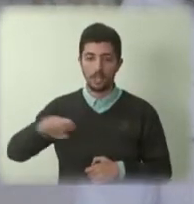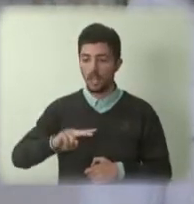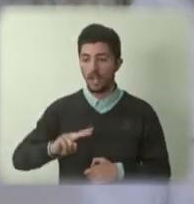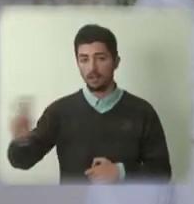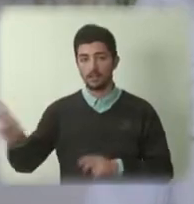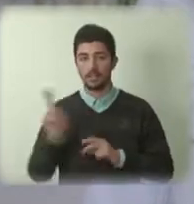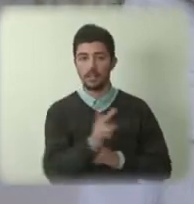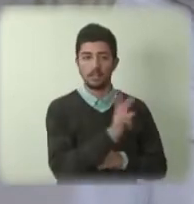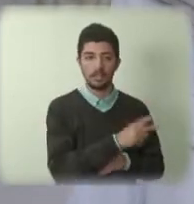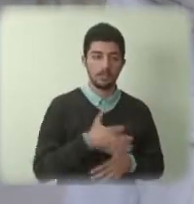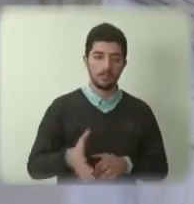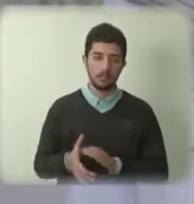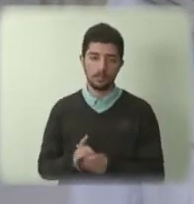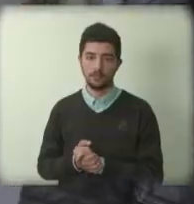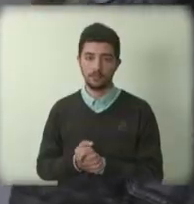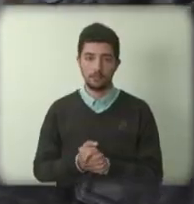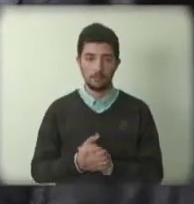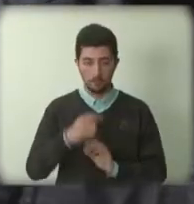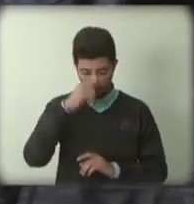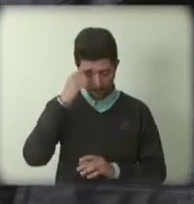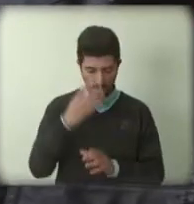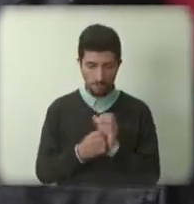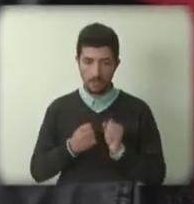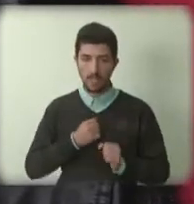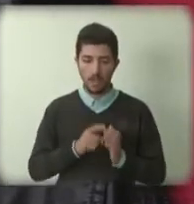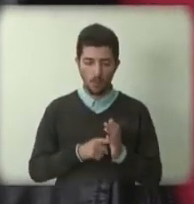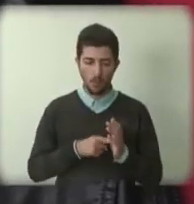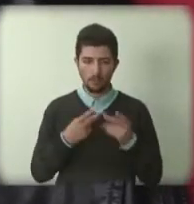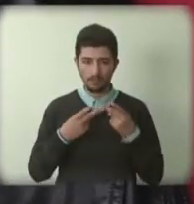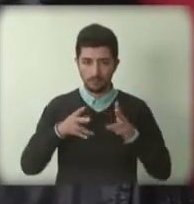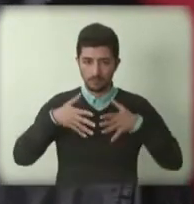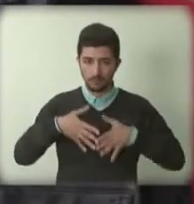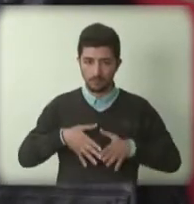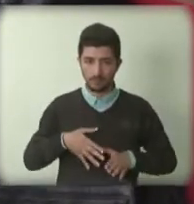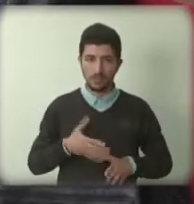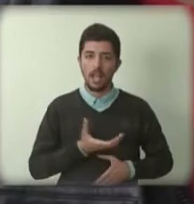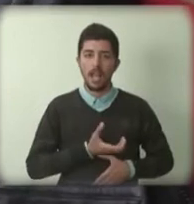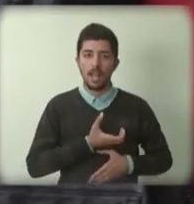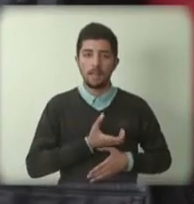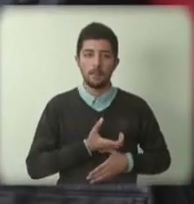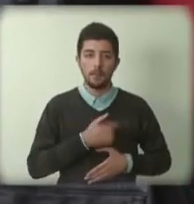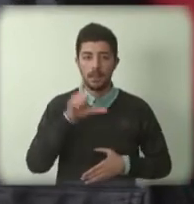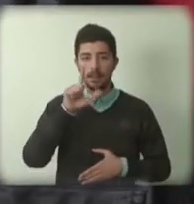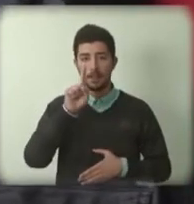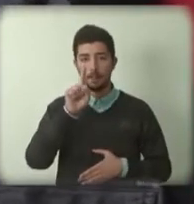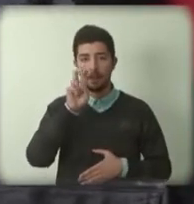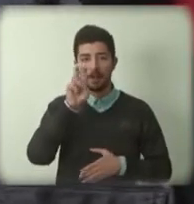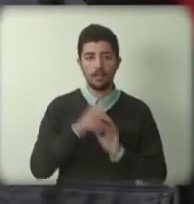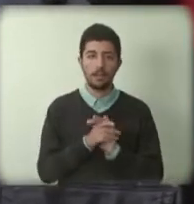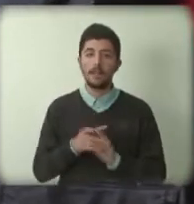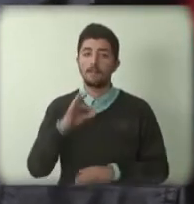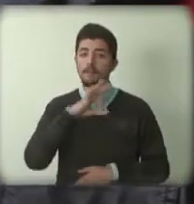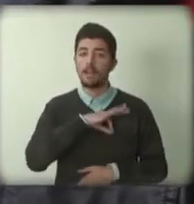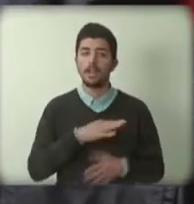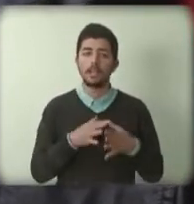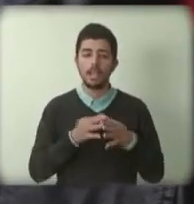من الاطفال التانيين بيرضعوا اصطناعي. هلا للبيبي خاصة اول ايام، هلا حليب اللبن احنا بنسميه اول ايام،